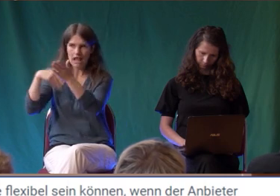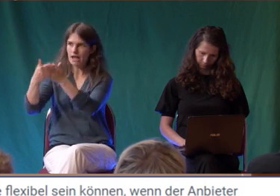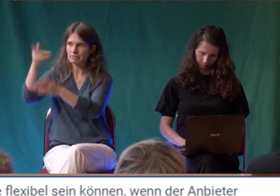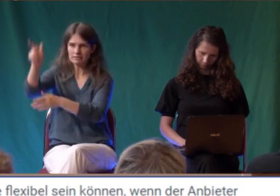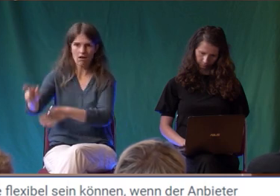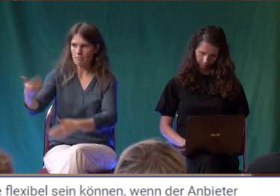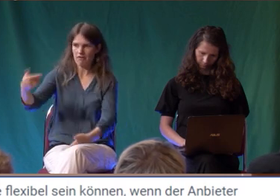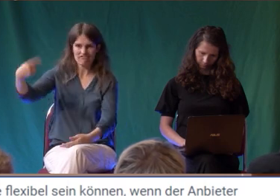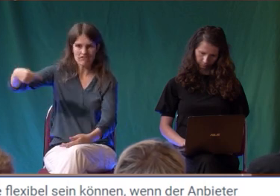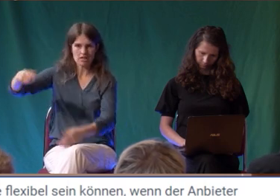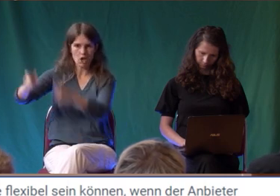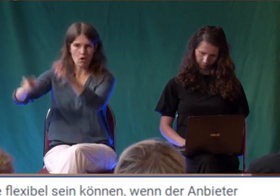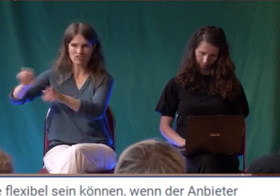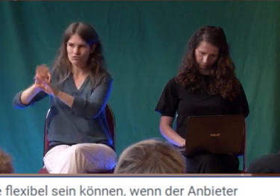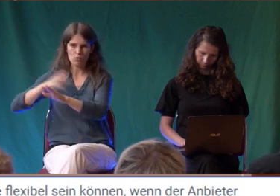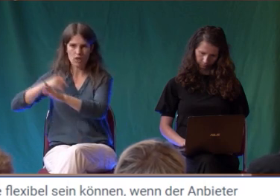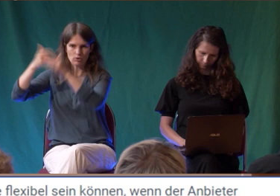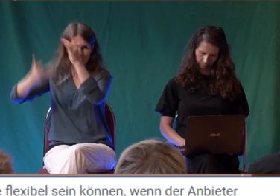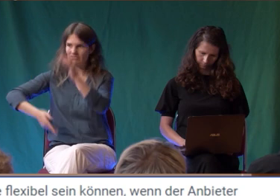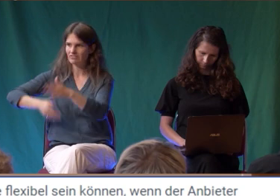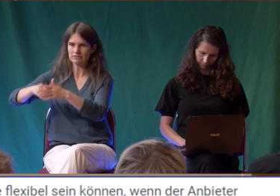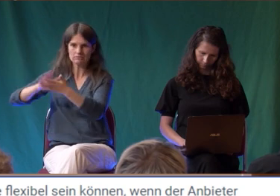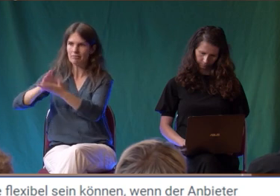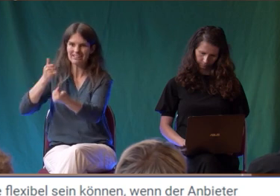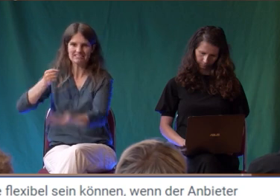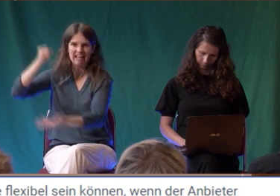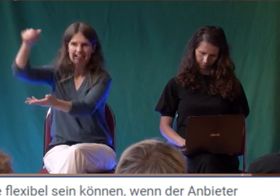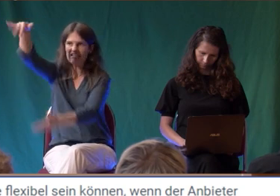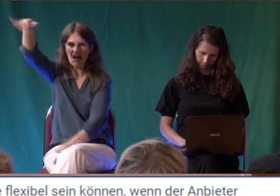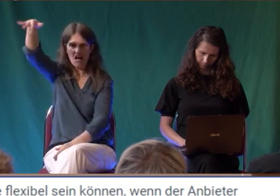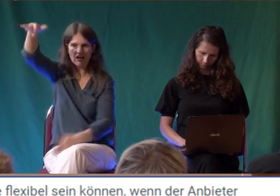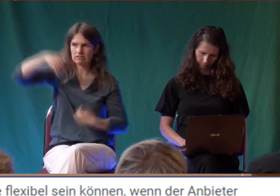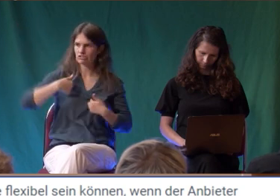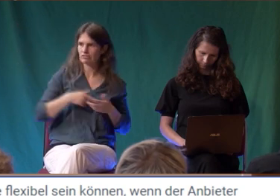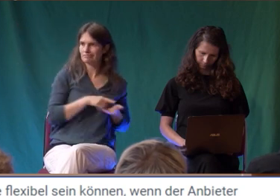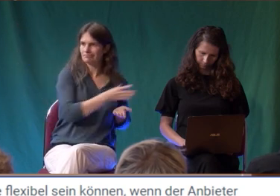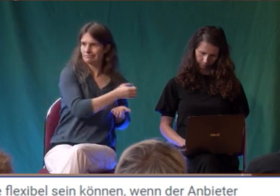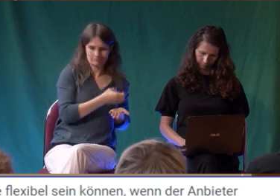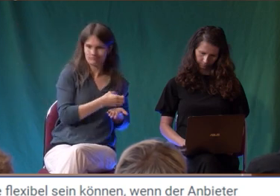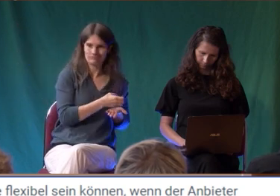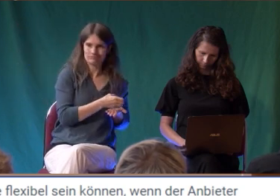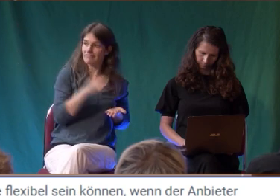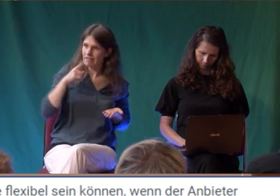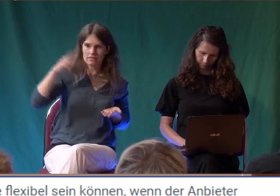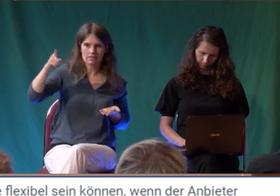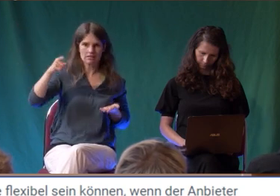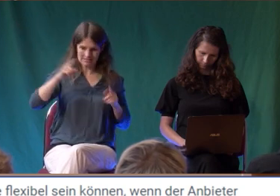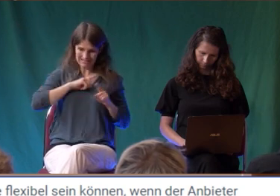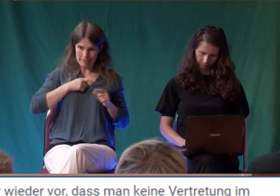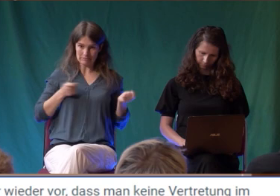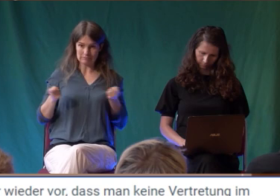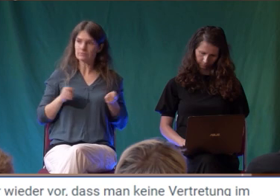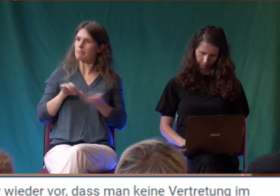mich erledigen mir helfen ich kann sonst mein Kind nicht zur Kita bringen und das dann eben aus dem